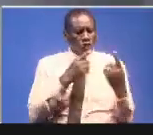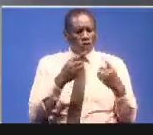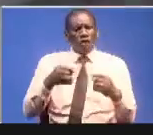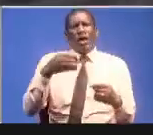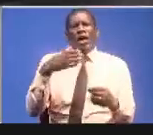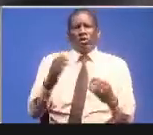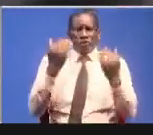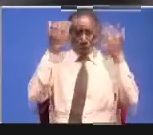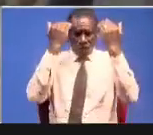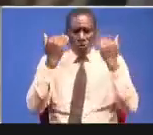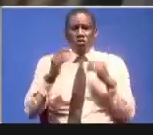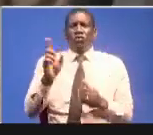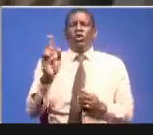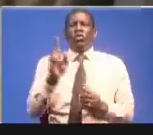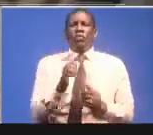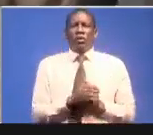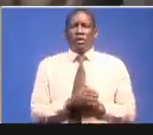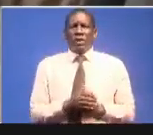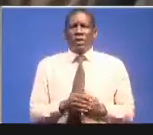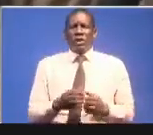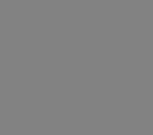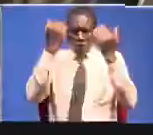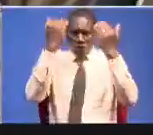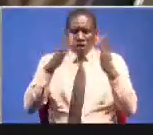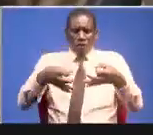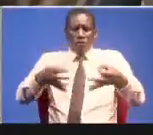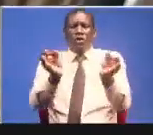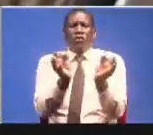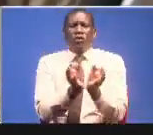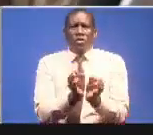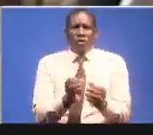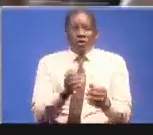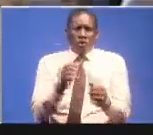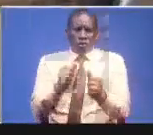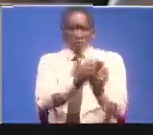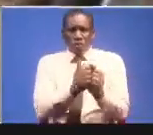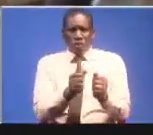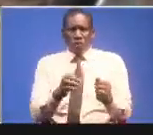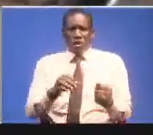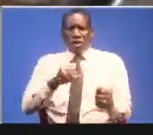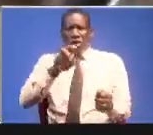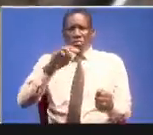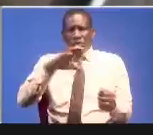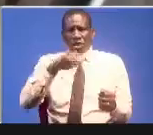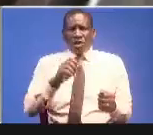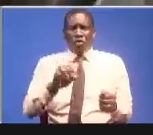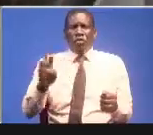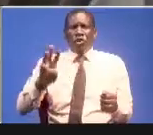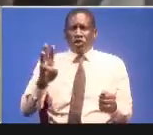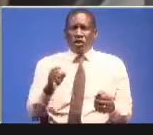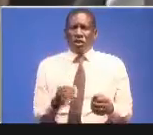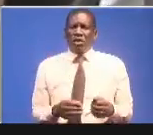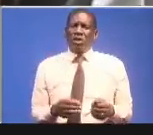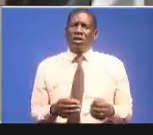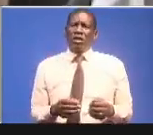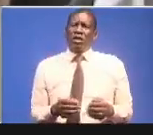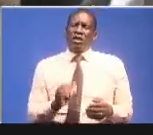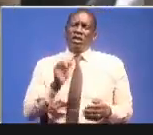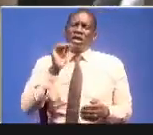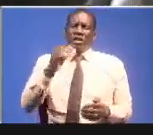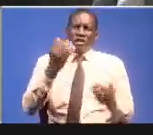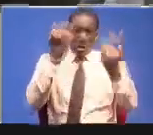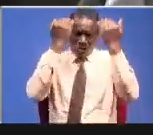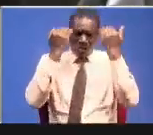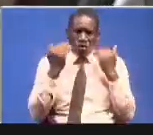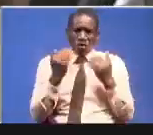Wakizungumza nje ya mahakama ya Nairobi, wakili wa familia hiyo kwa ushirikiano na wawakilishi wadi wa kaunti ya Wajir waliweka ombi